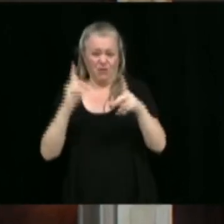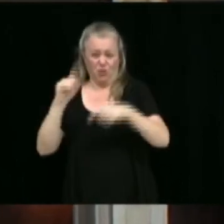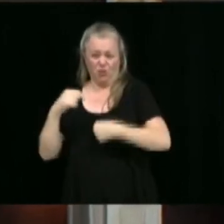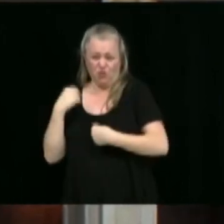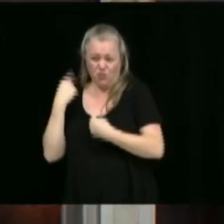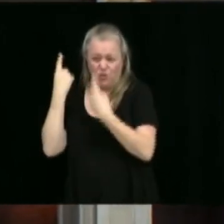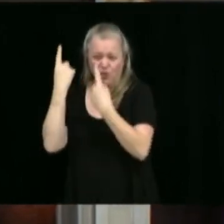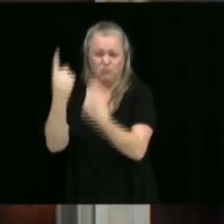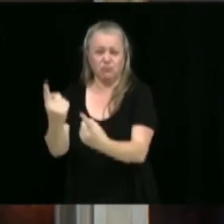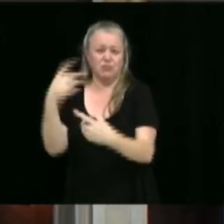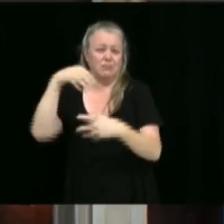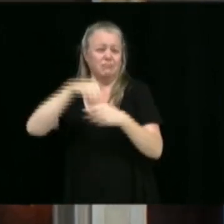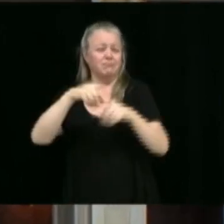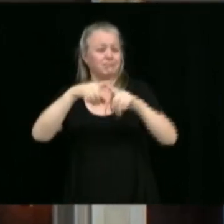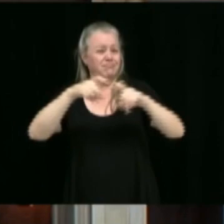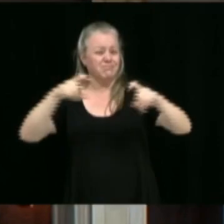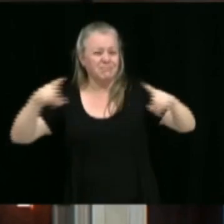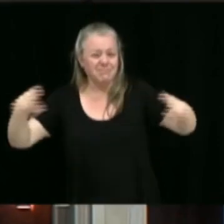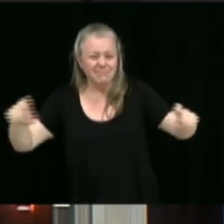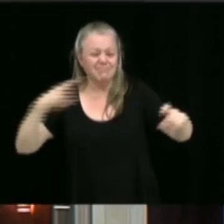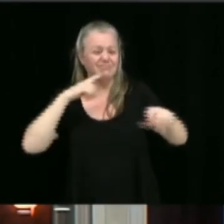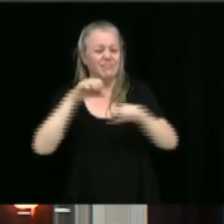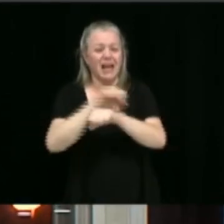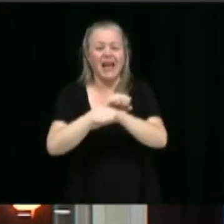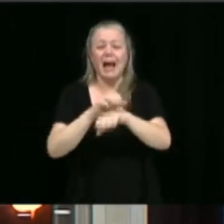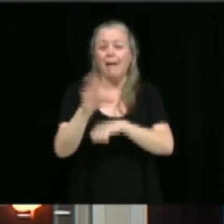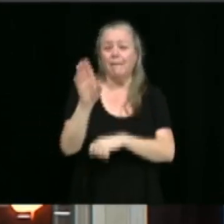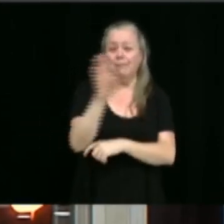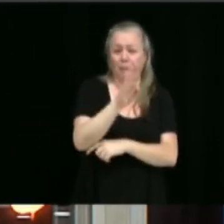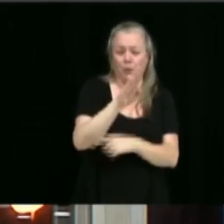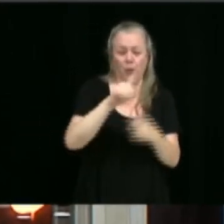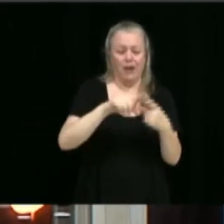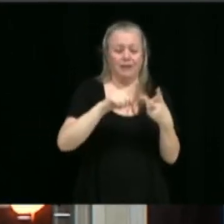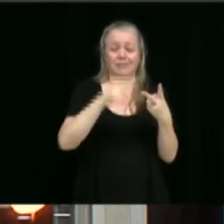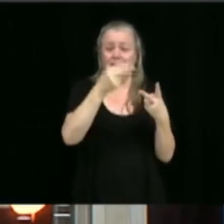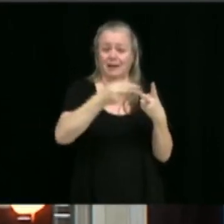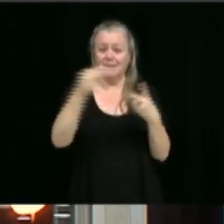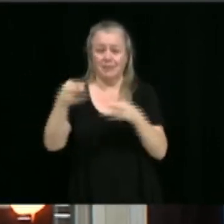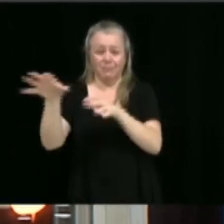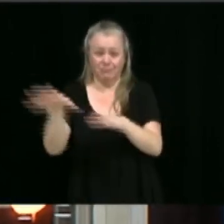d'organismes tels que Bivouac, Handicap Action des Bois Francs, Réseau Autonomie